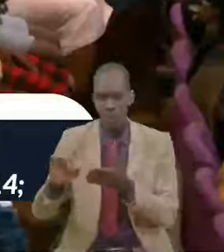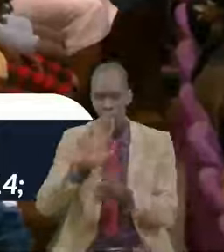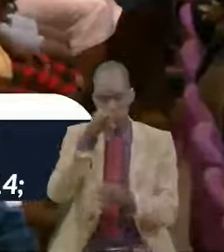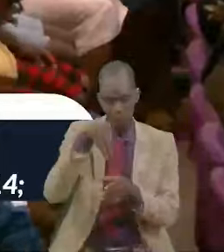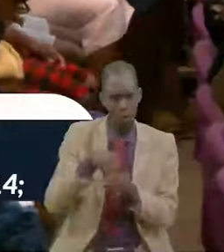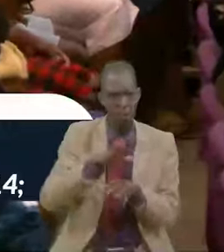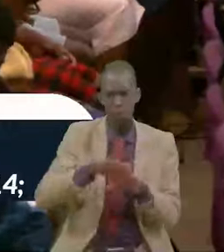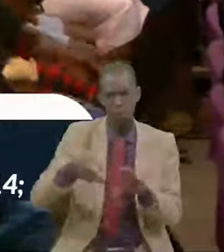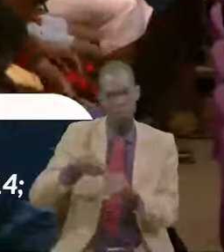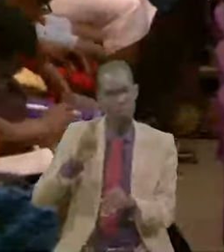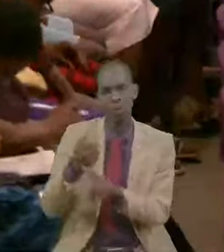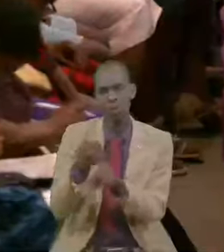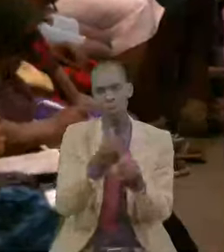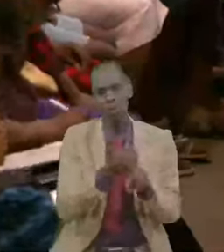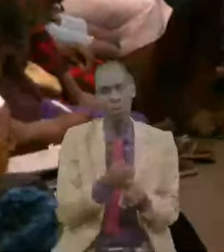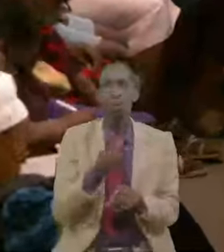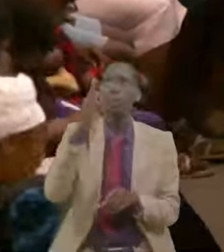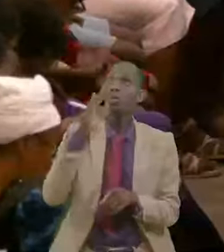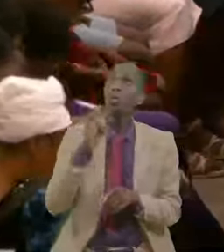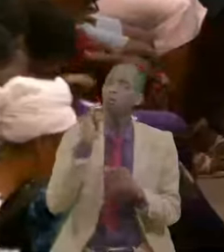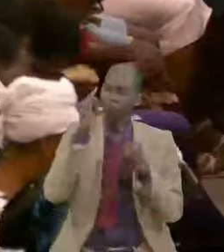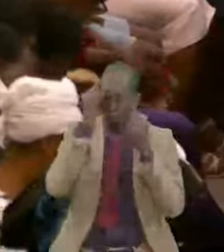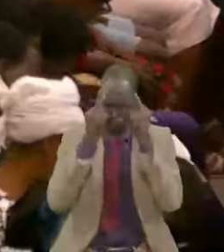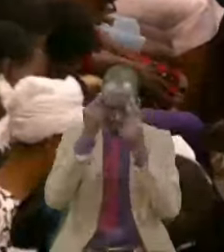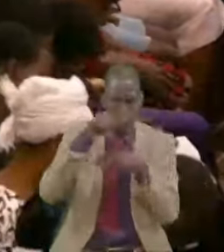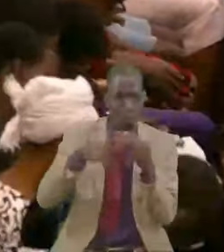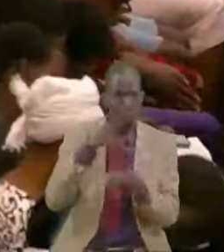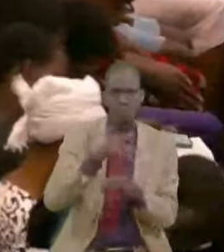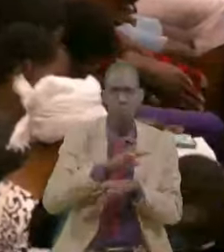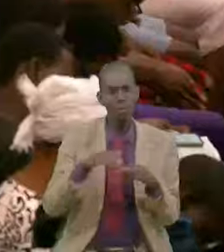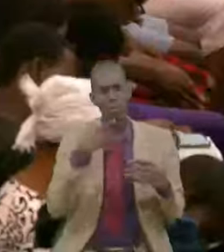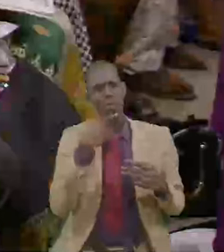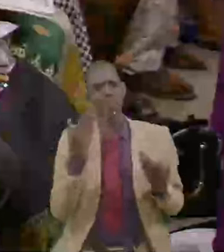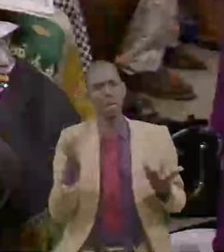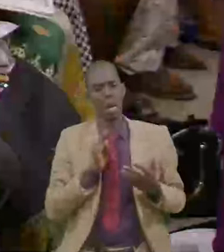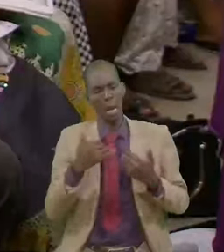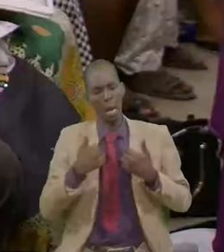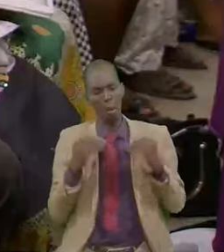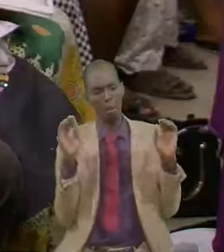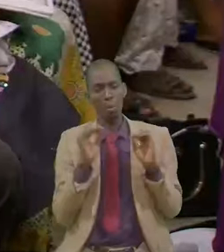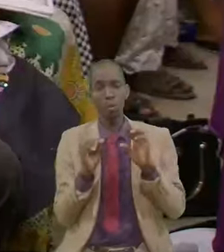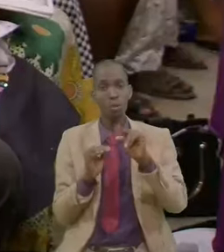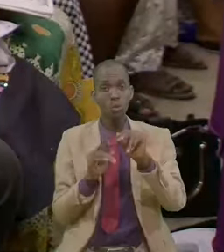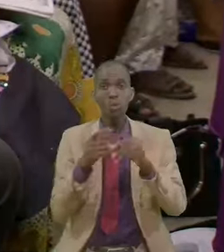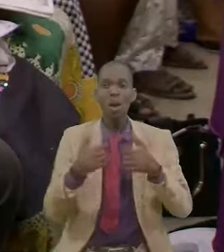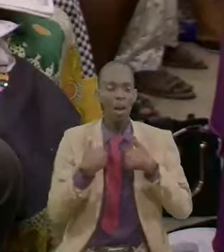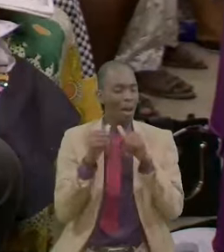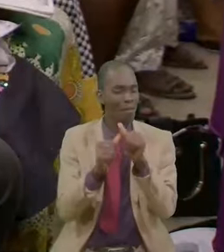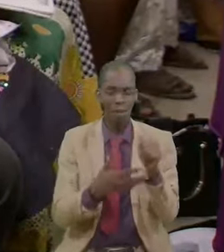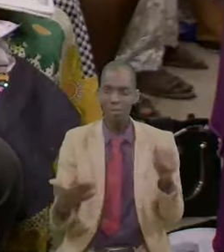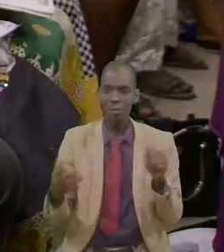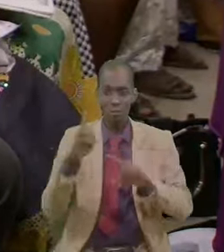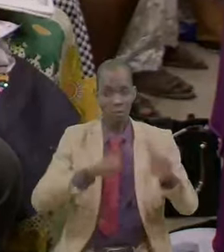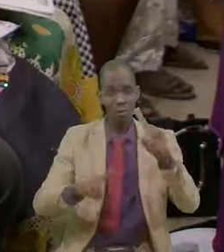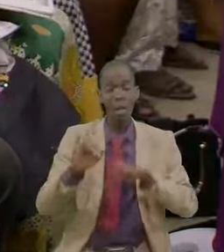faut pas vous exclure. Dieu pense à vous. Il ne faut pas dire que je n'ai rien. Non, vous avez tout. J'ai